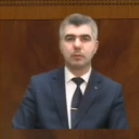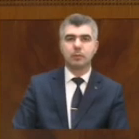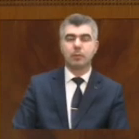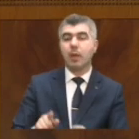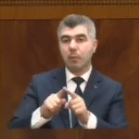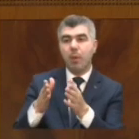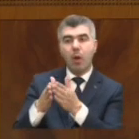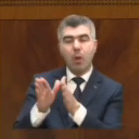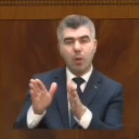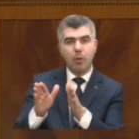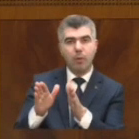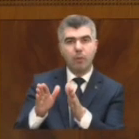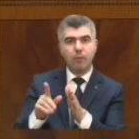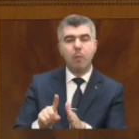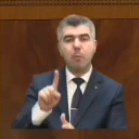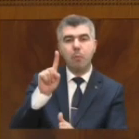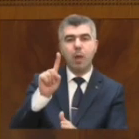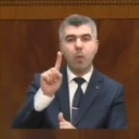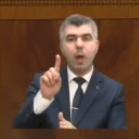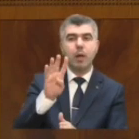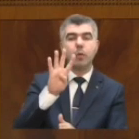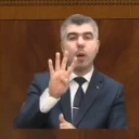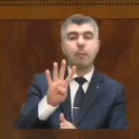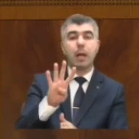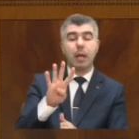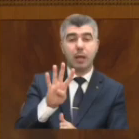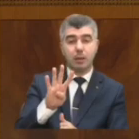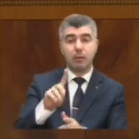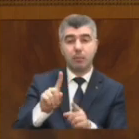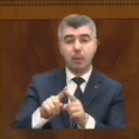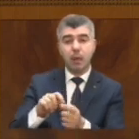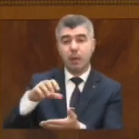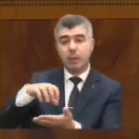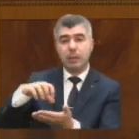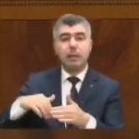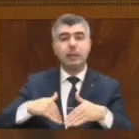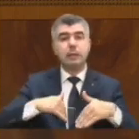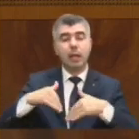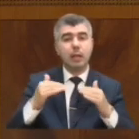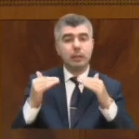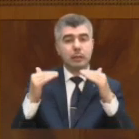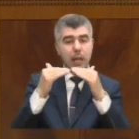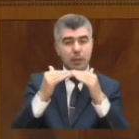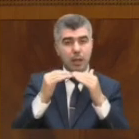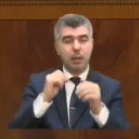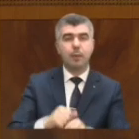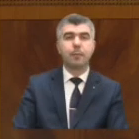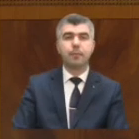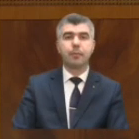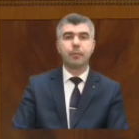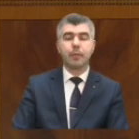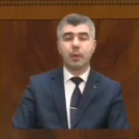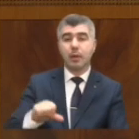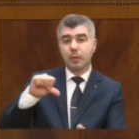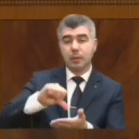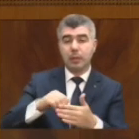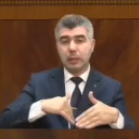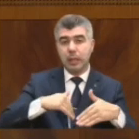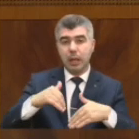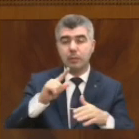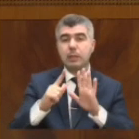وفتحنا 141 مقطع طرقي ومنشأة فنية في إقليم طاطا قنطرة بمركز مدينة طاطا على الطريق الوطني